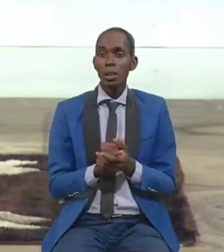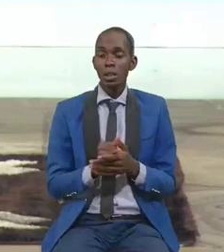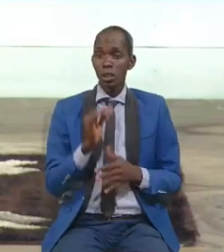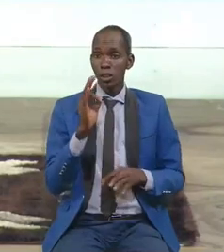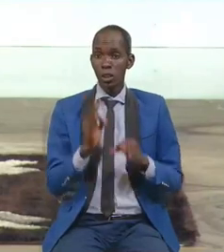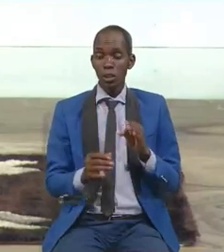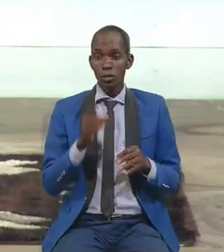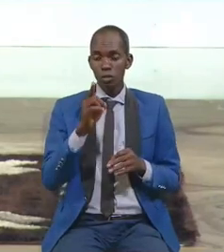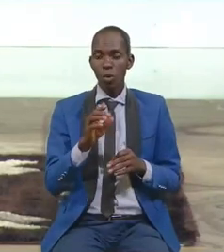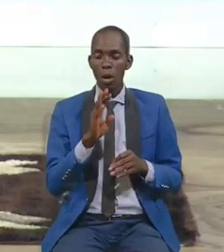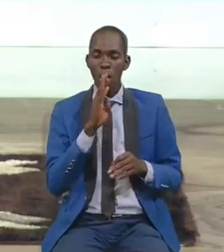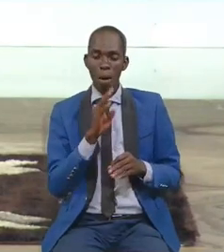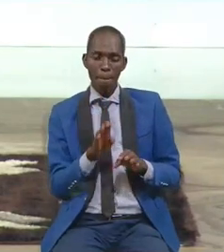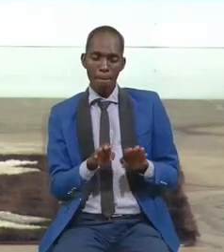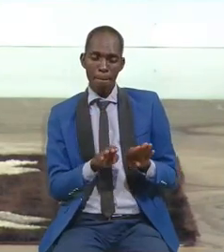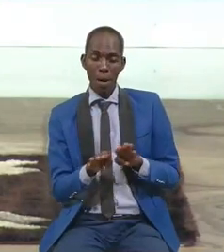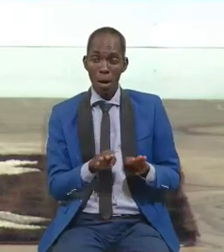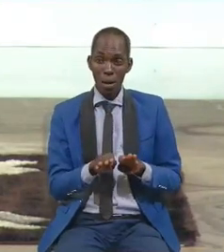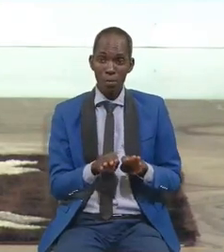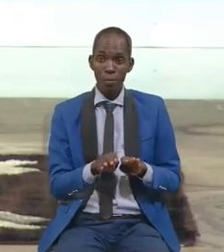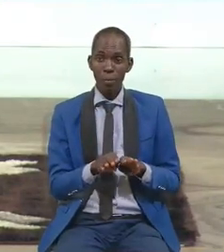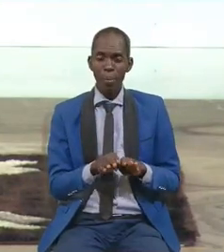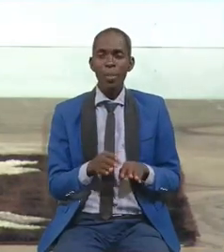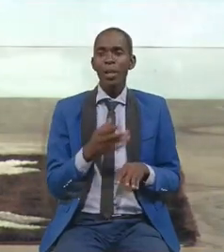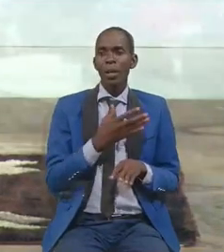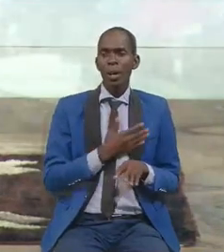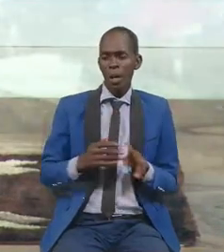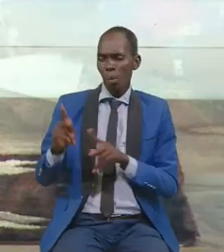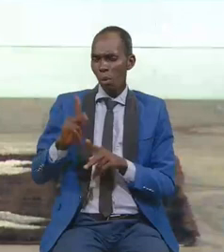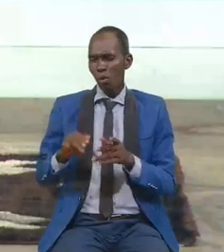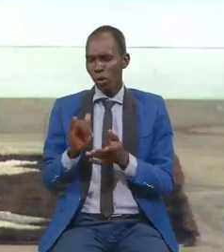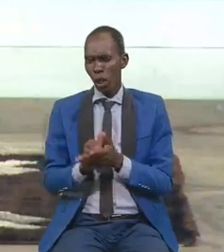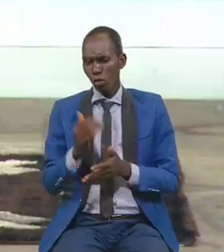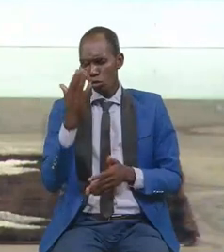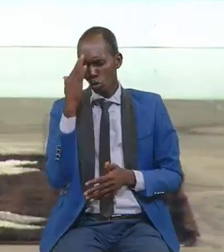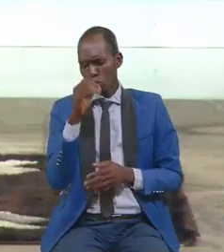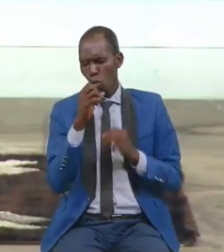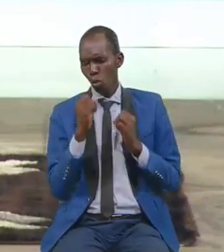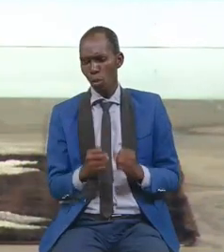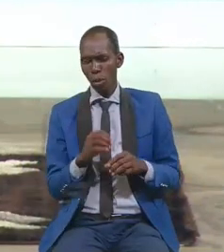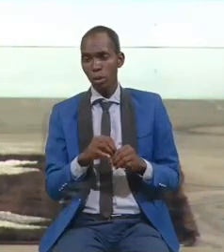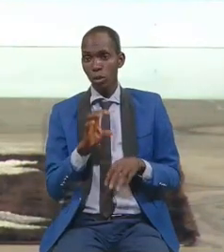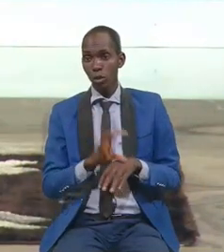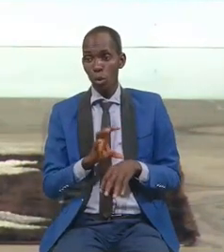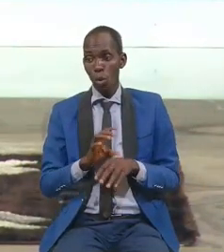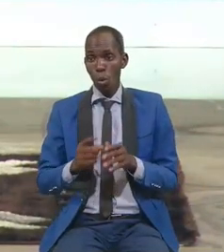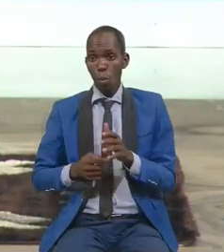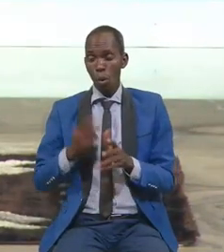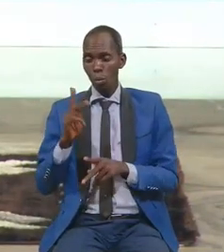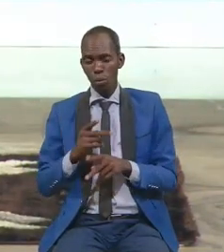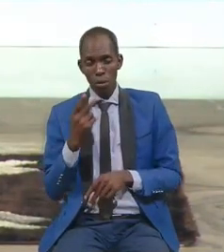si tu agis, si tu te comportes, que les gens qui te connaissent dans l'église, dès qu'ils te voient,